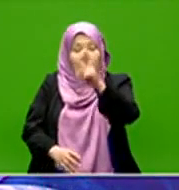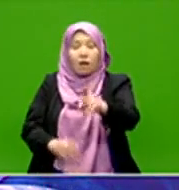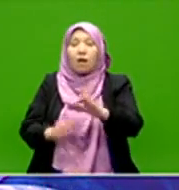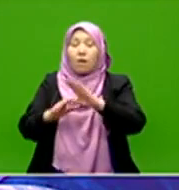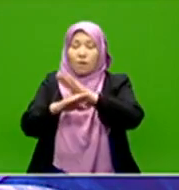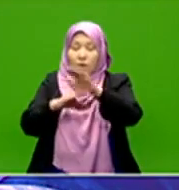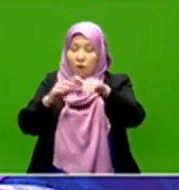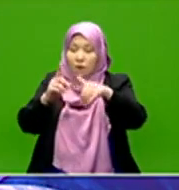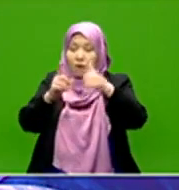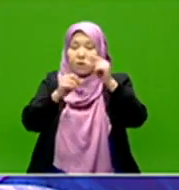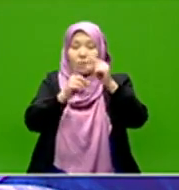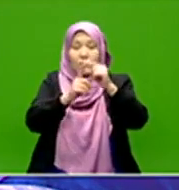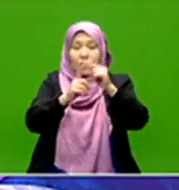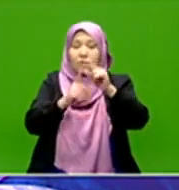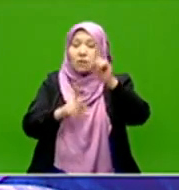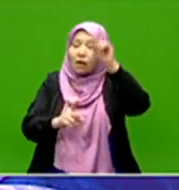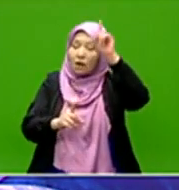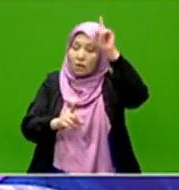Sadaqallahul